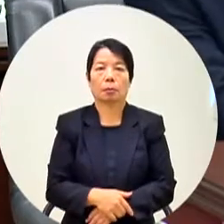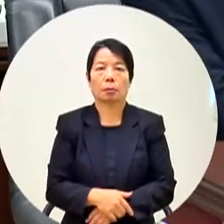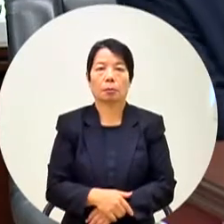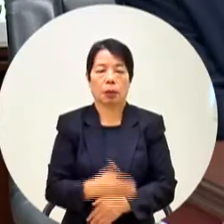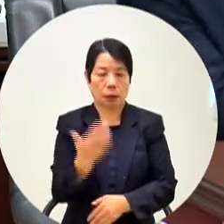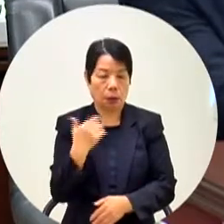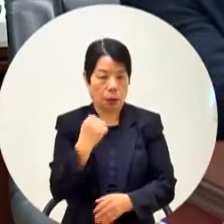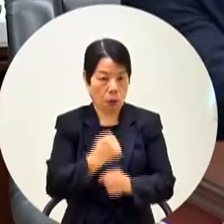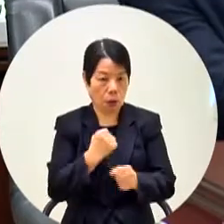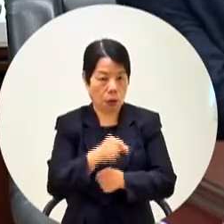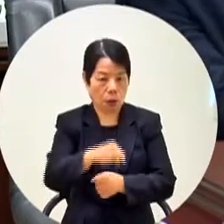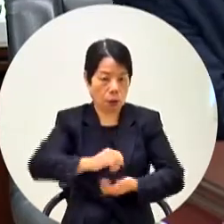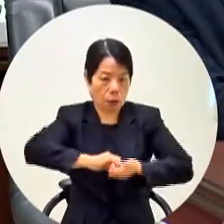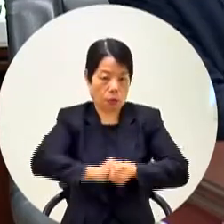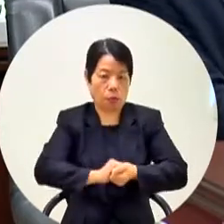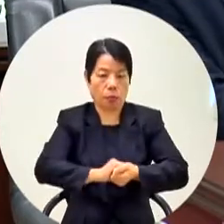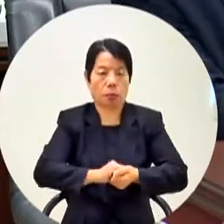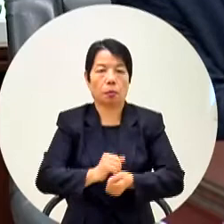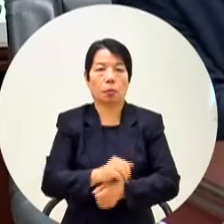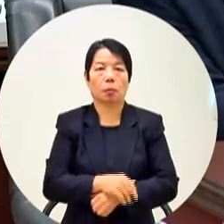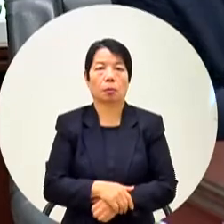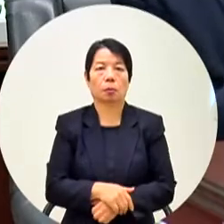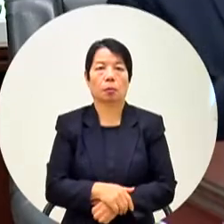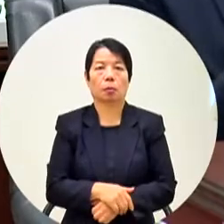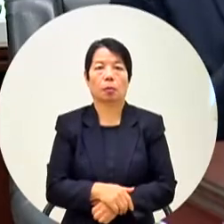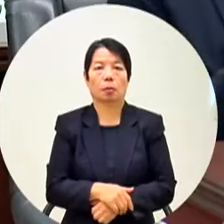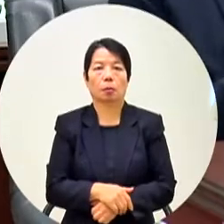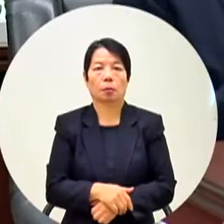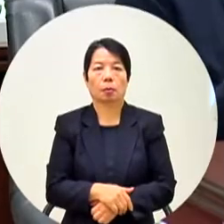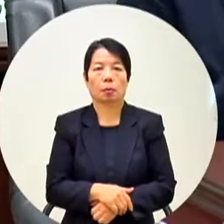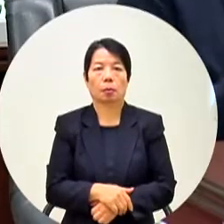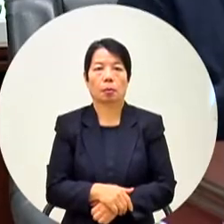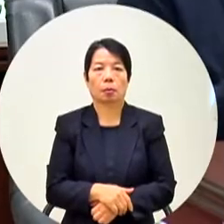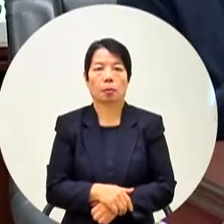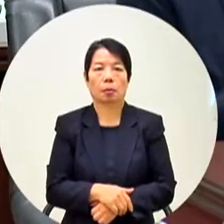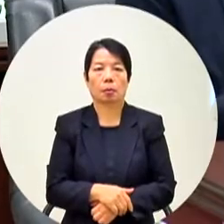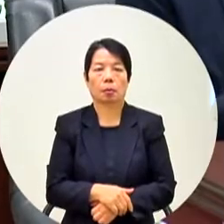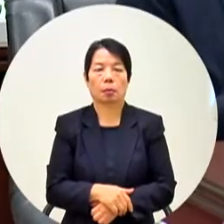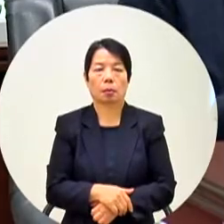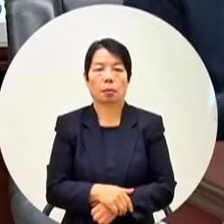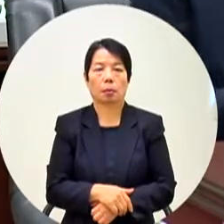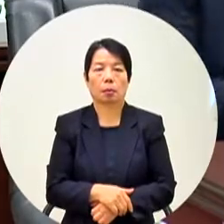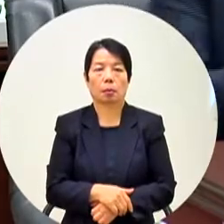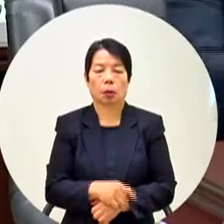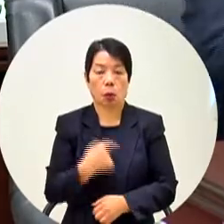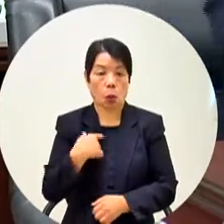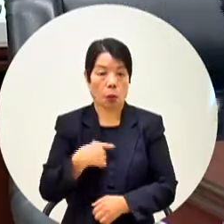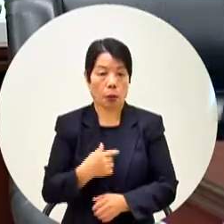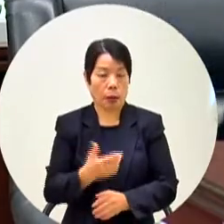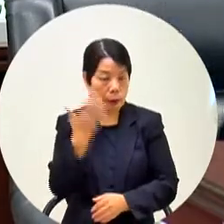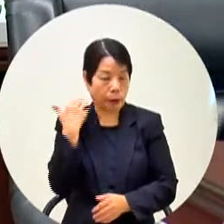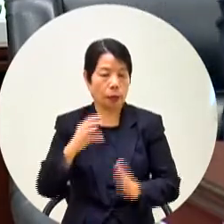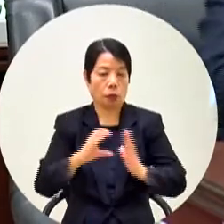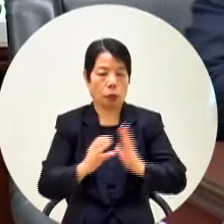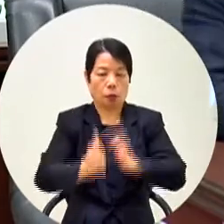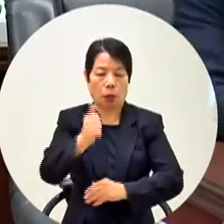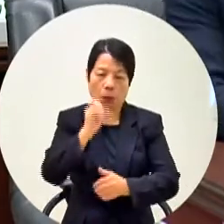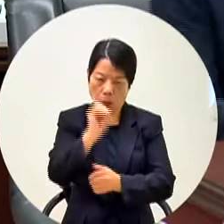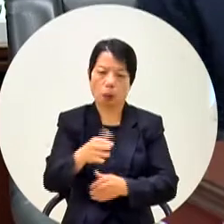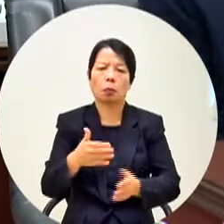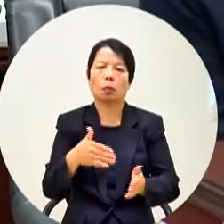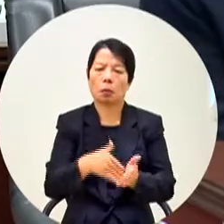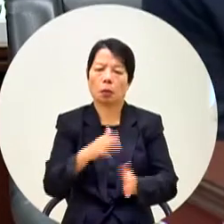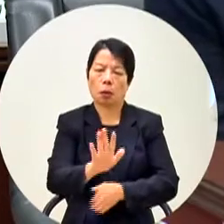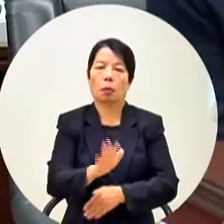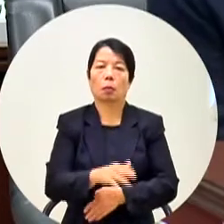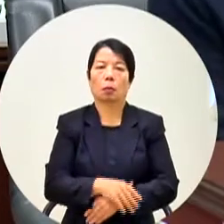要做这个决策的时，我。有甲迄个时个局长讲，我讲